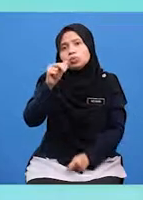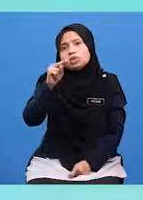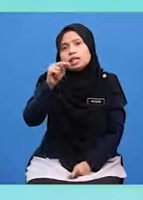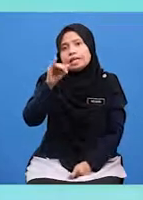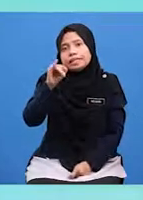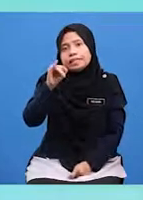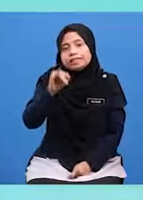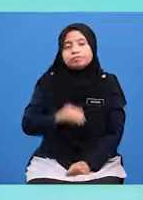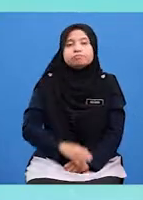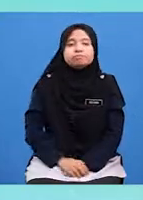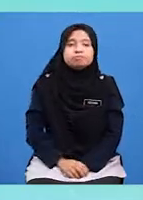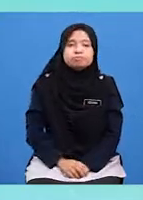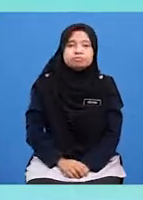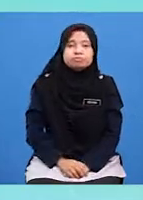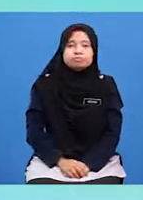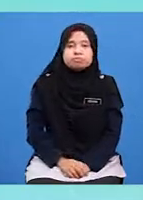dipelopori oleh Ptolemy.